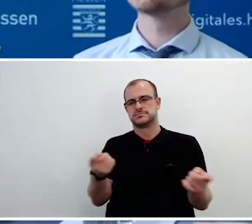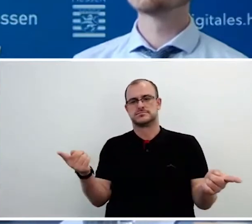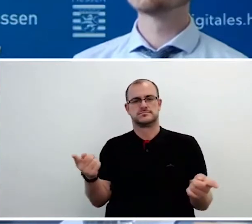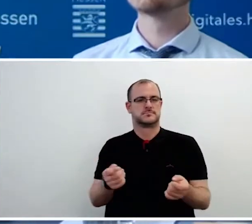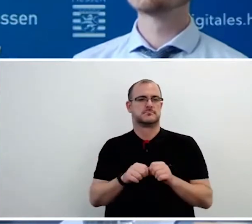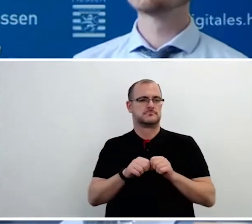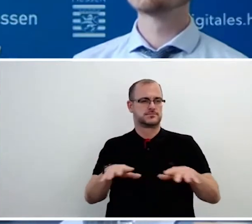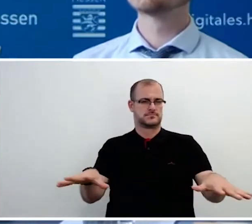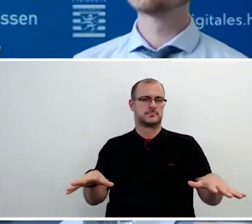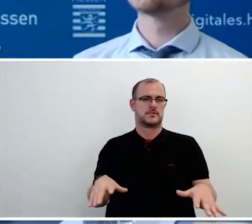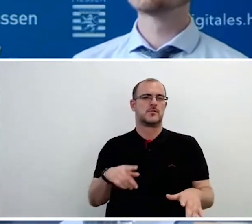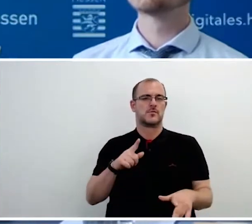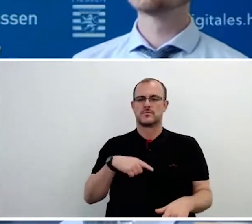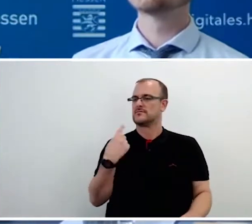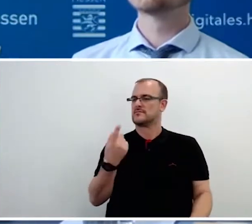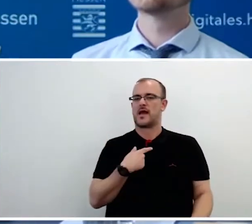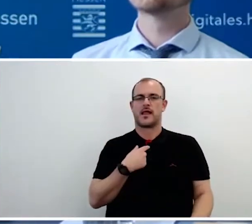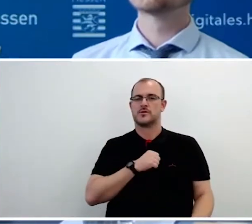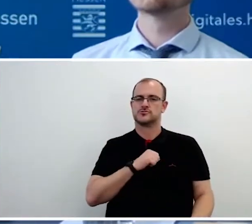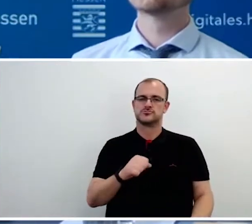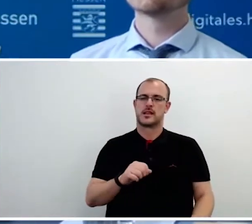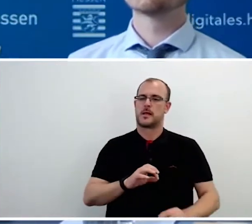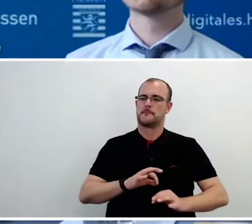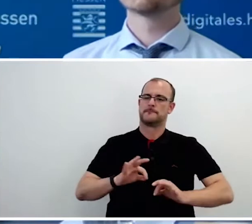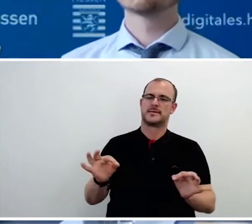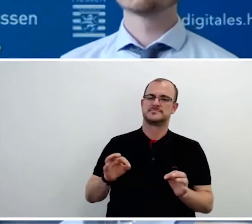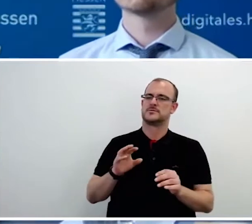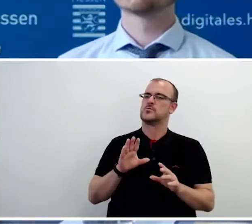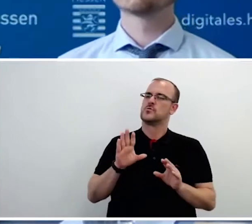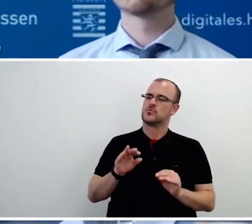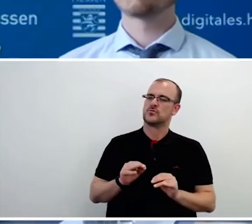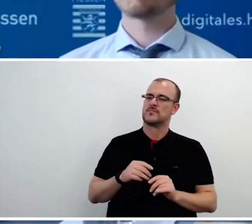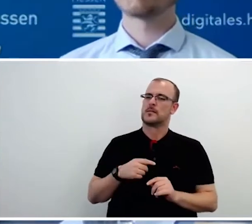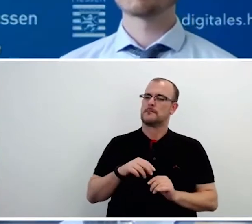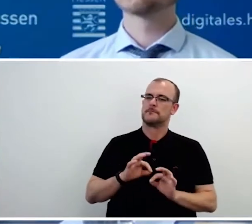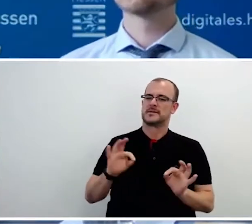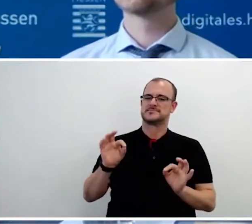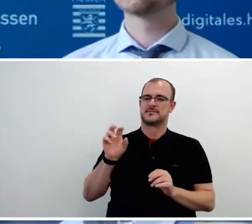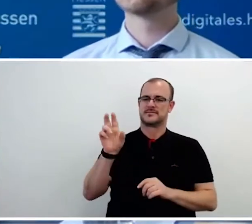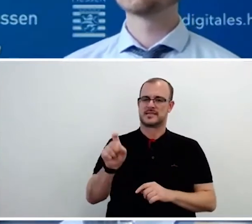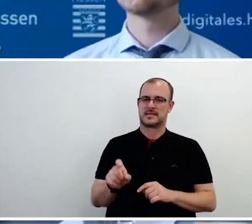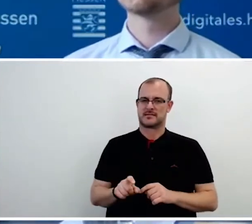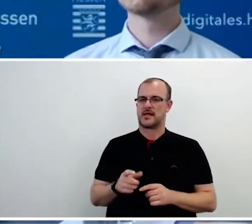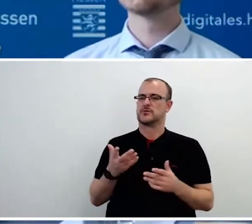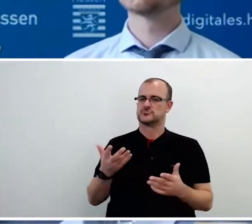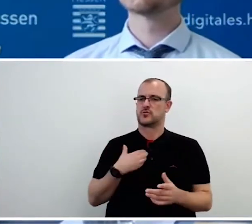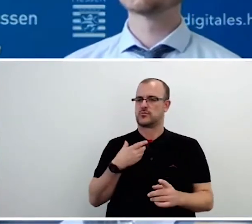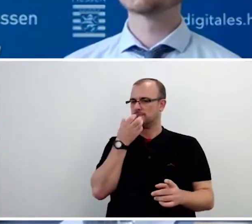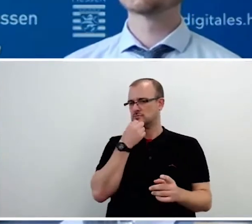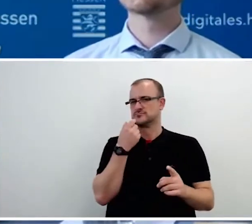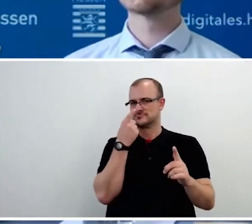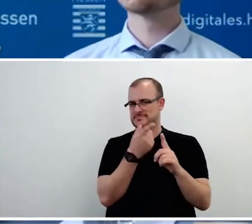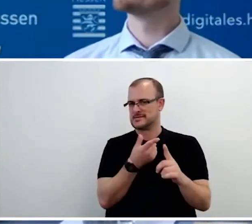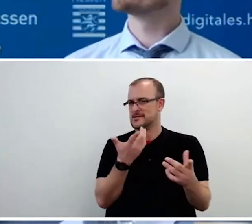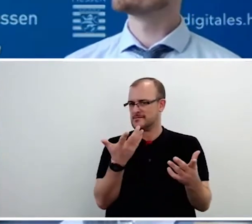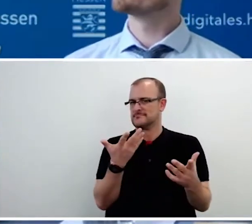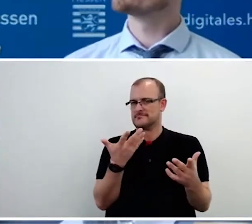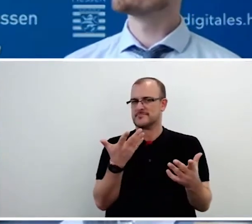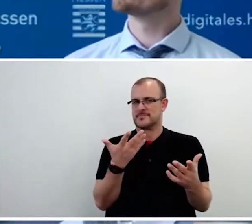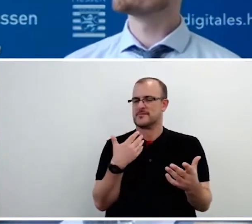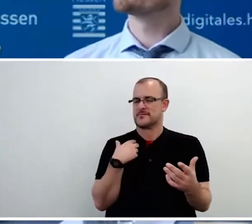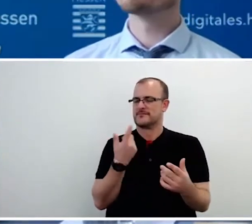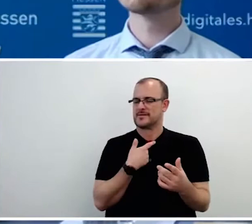werden wir alle schneller, besser und zum Nutzen der Anwender digital. Das ist das, wo wir hinwollen. Das ist das, wo